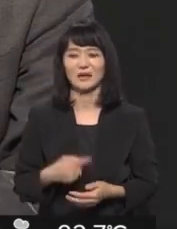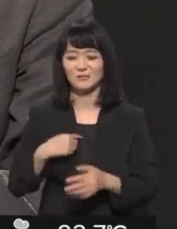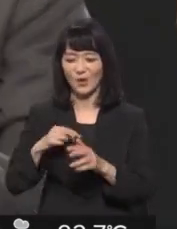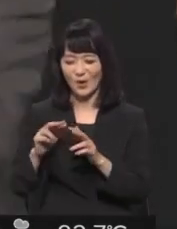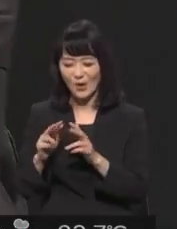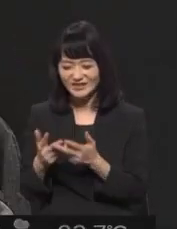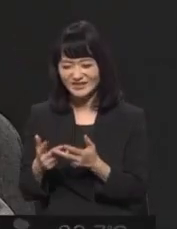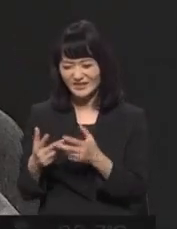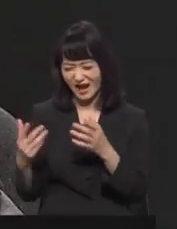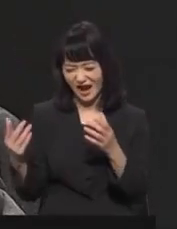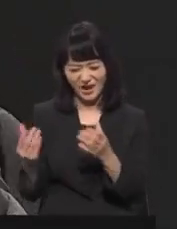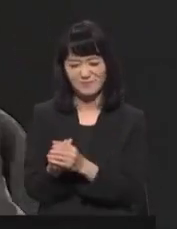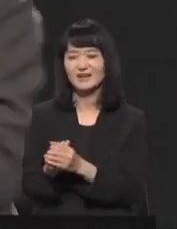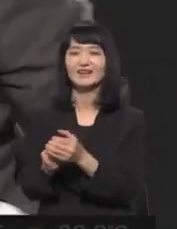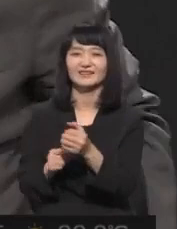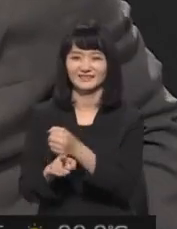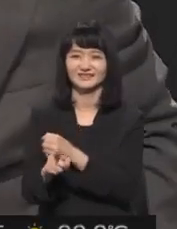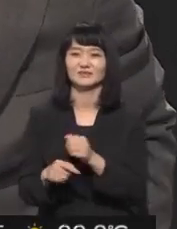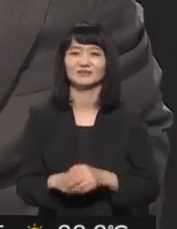네.